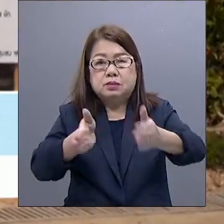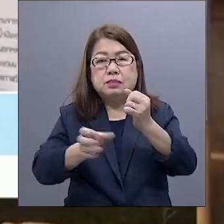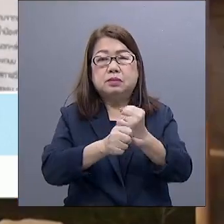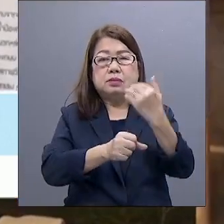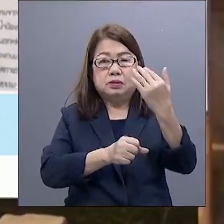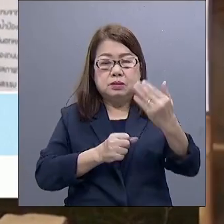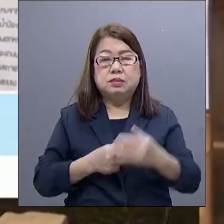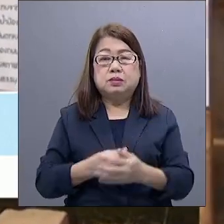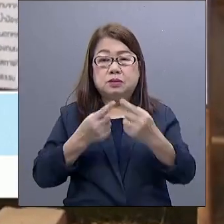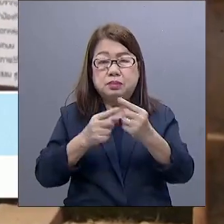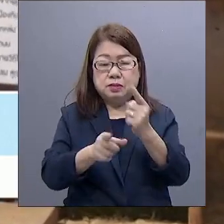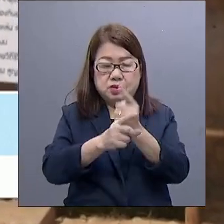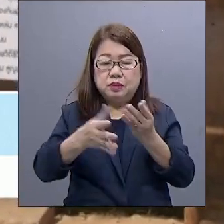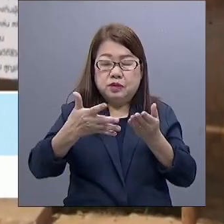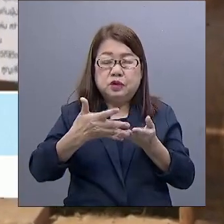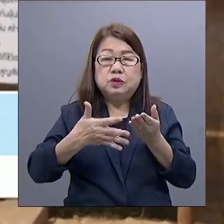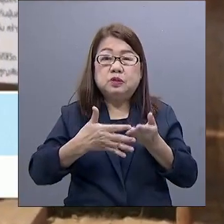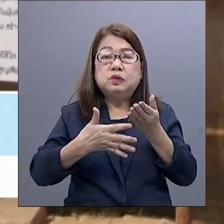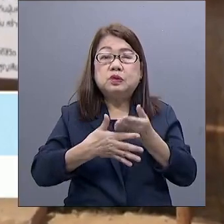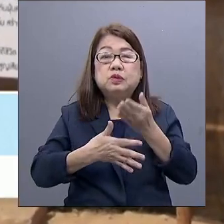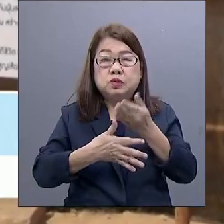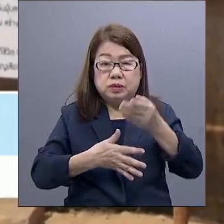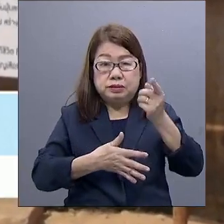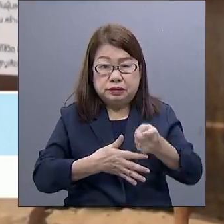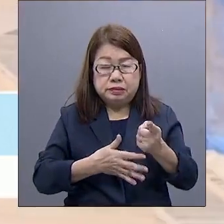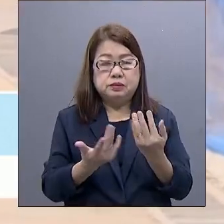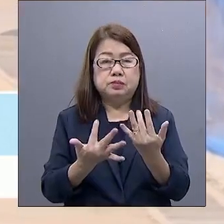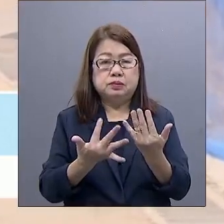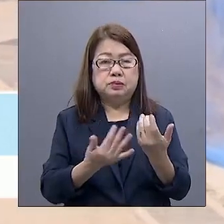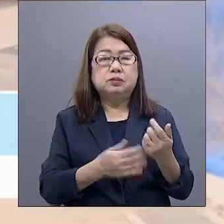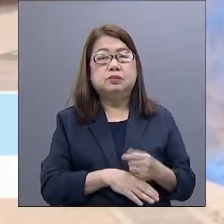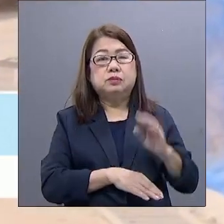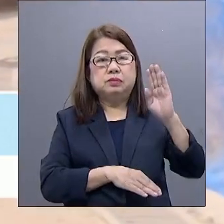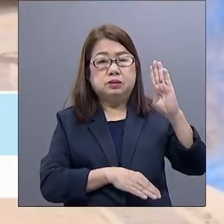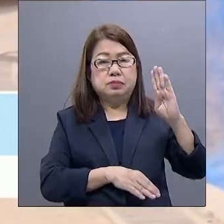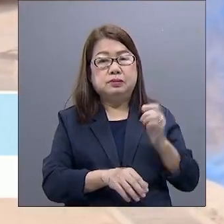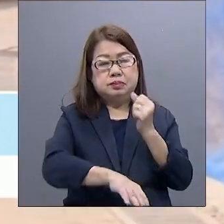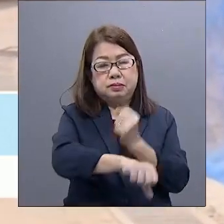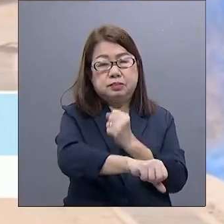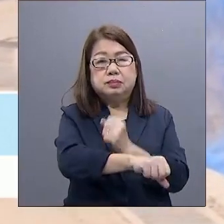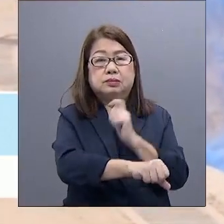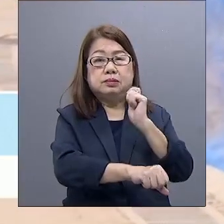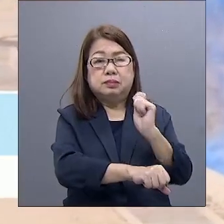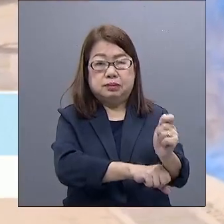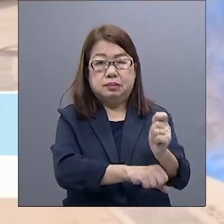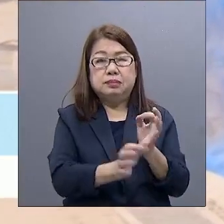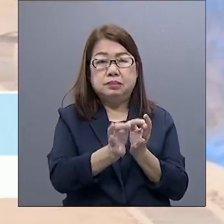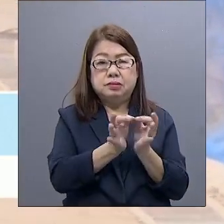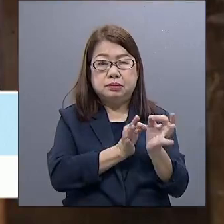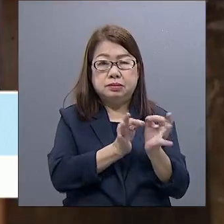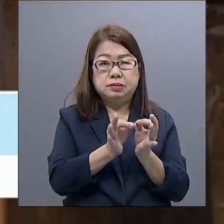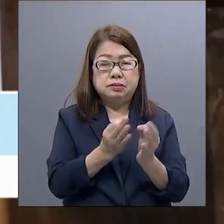่ว่ากระบวนการขออ recre clim ans อยู่ในระหว่างที่ ethical eaอ